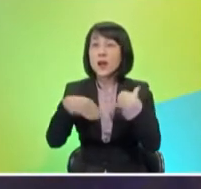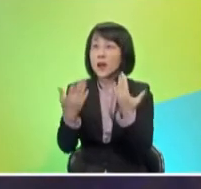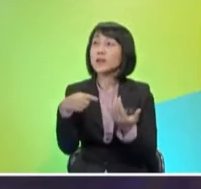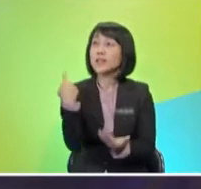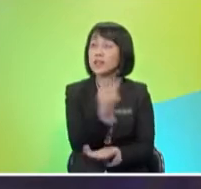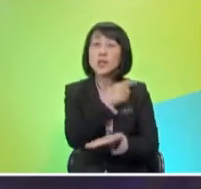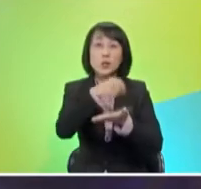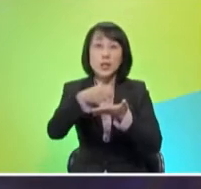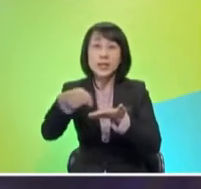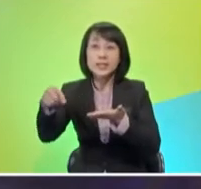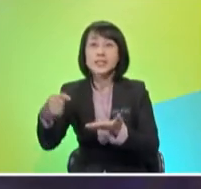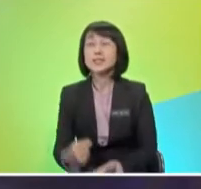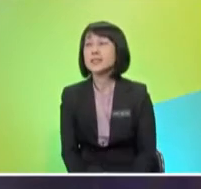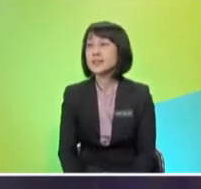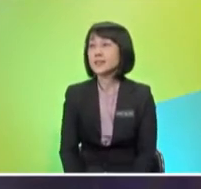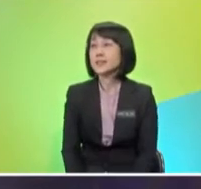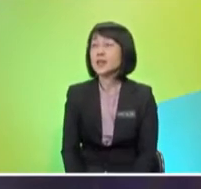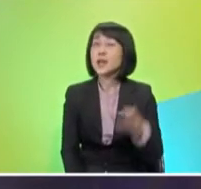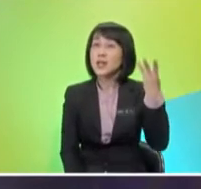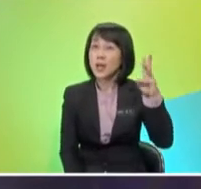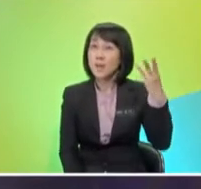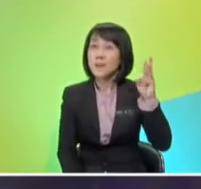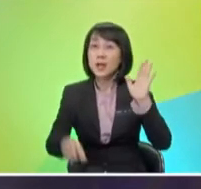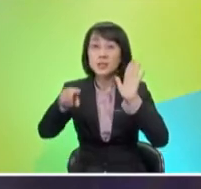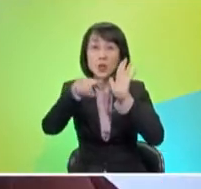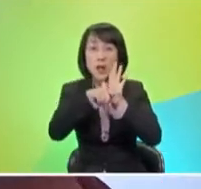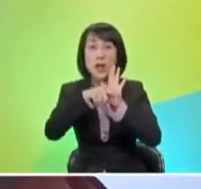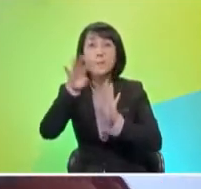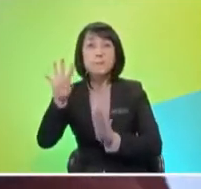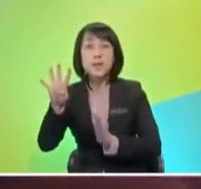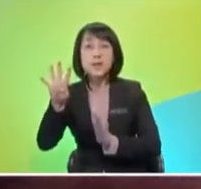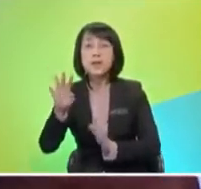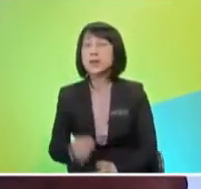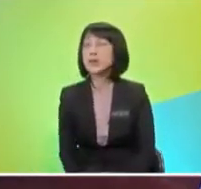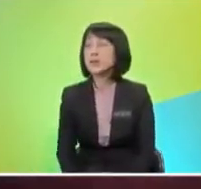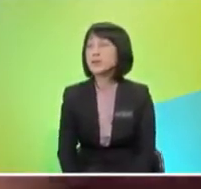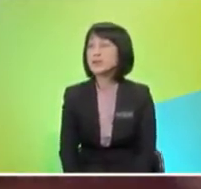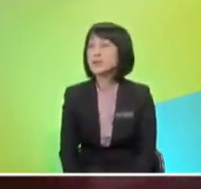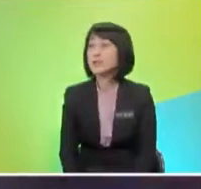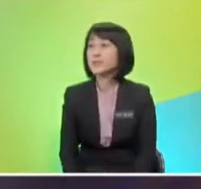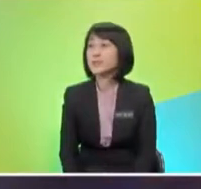tulis 16 tulah 4 Oke